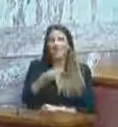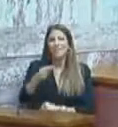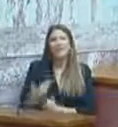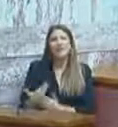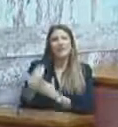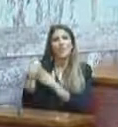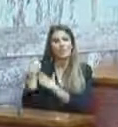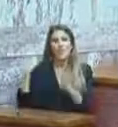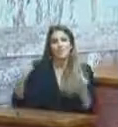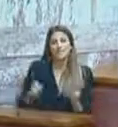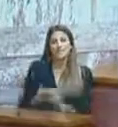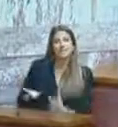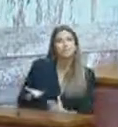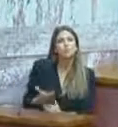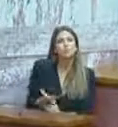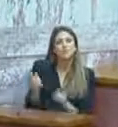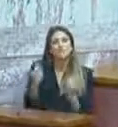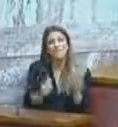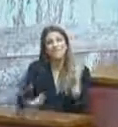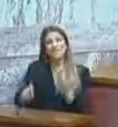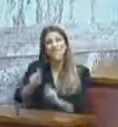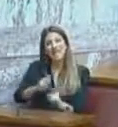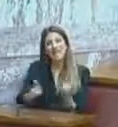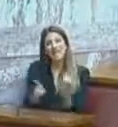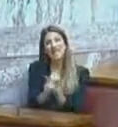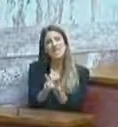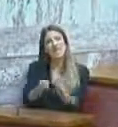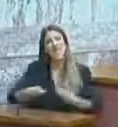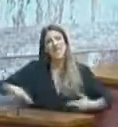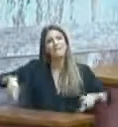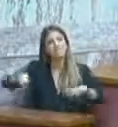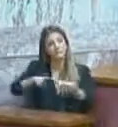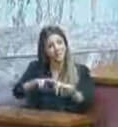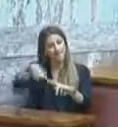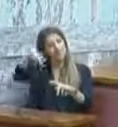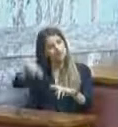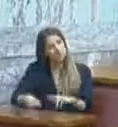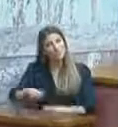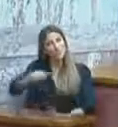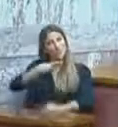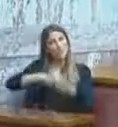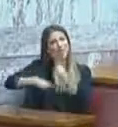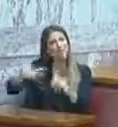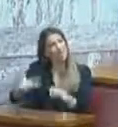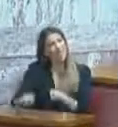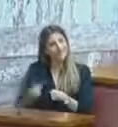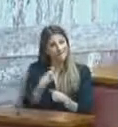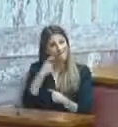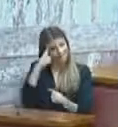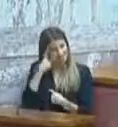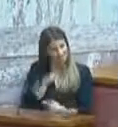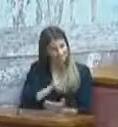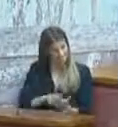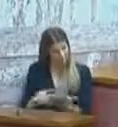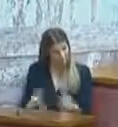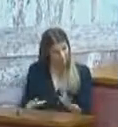όταν κάνατε την πρόταση για τη σύσταση της Προκαταρκτικής Επιτροπής, είχατε μια συγκεκριμένη αιτιολόγηση. Ξέρετε, κύριε Λάπα, τι έλεγε αυτή η